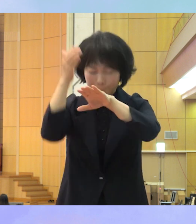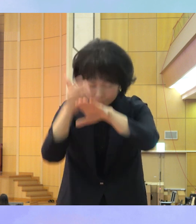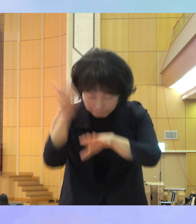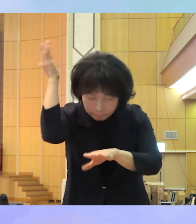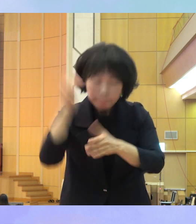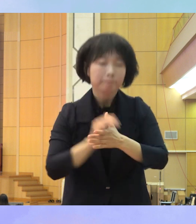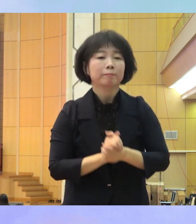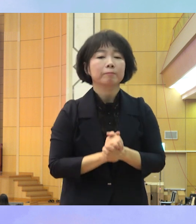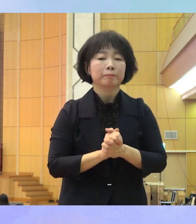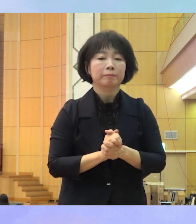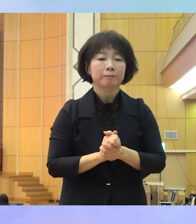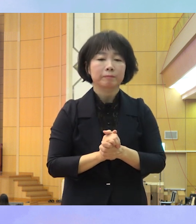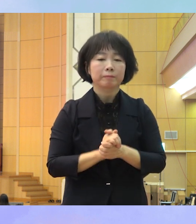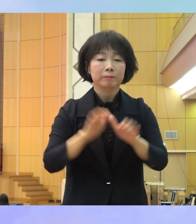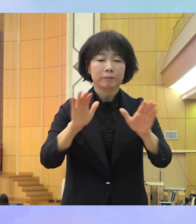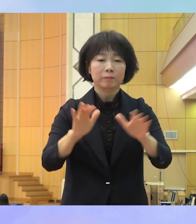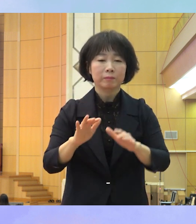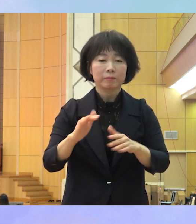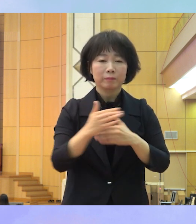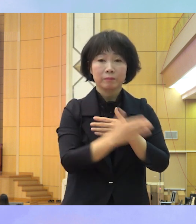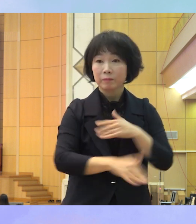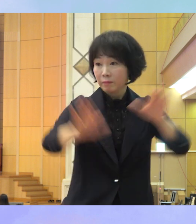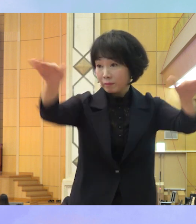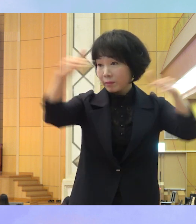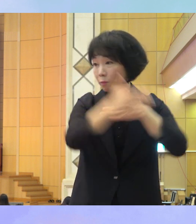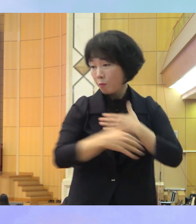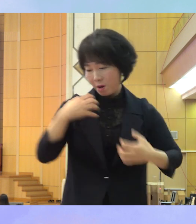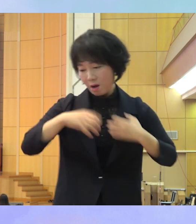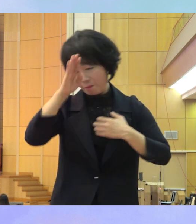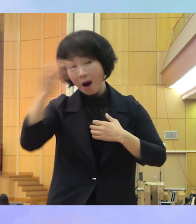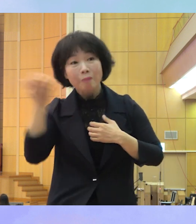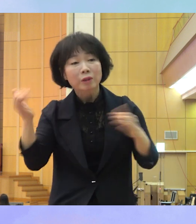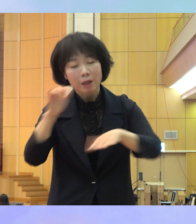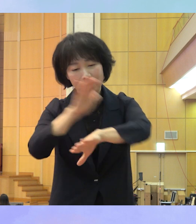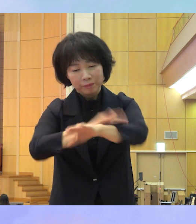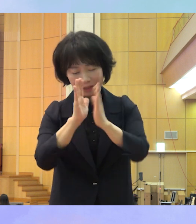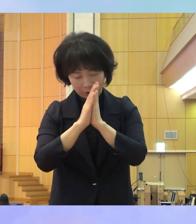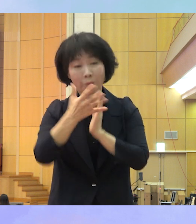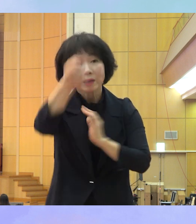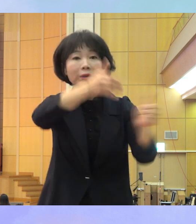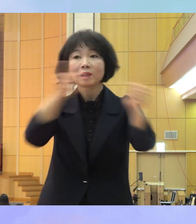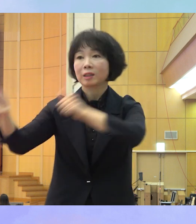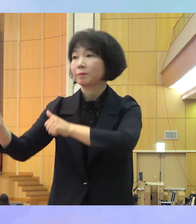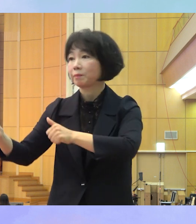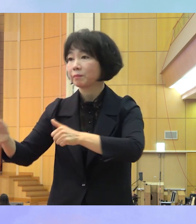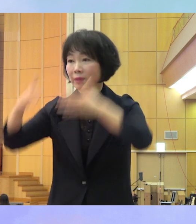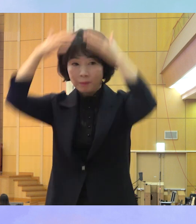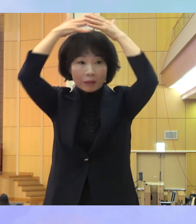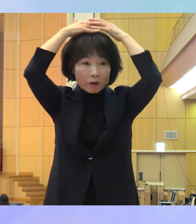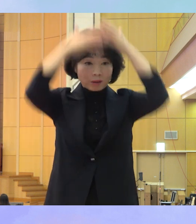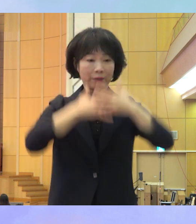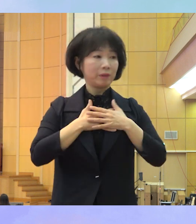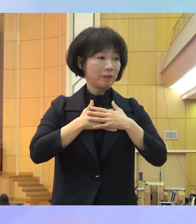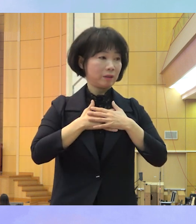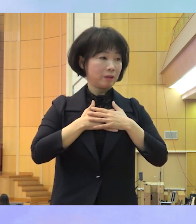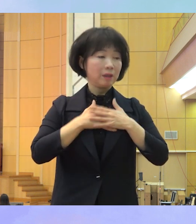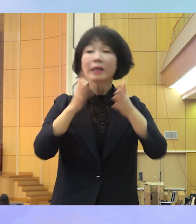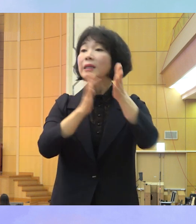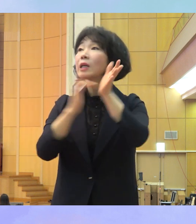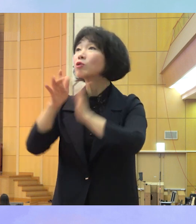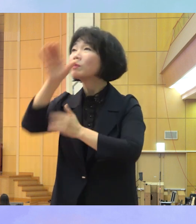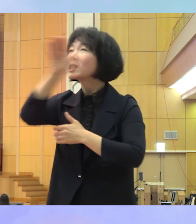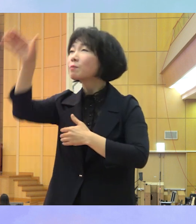감사합니다. 아프신 분들 믿고 손을 얹길 바랍니다. 아버지 하나님, 십자가에서